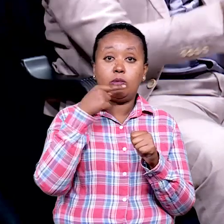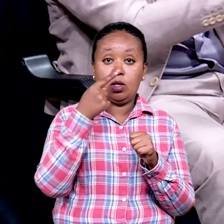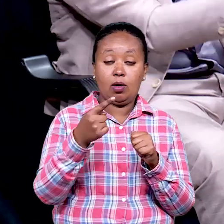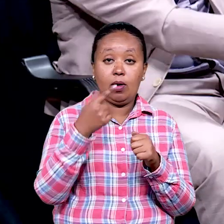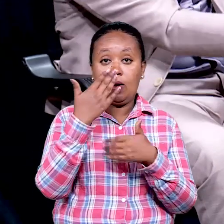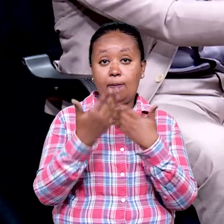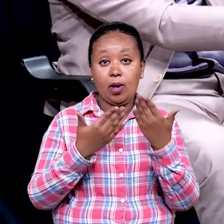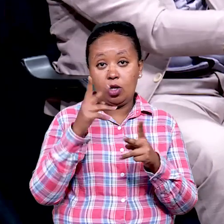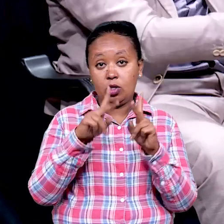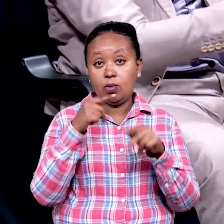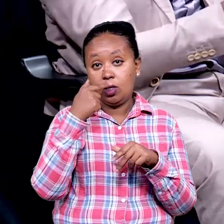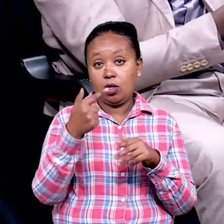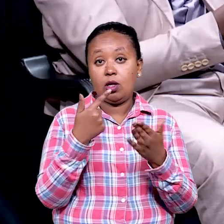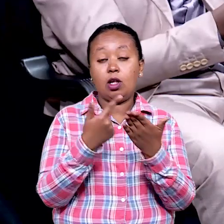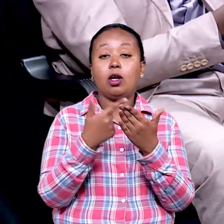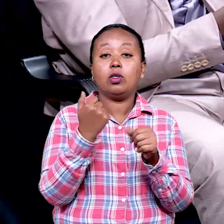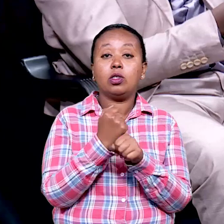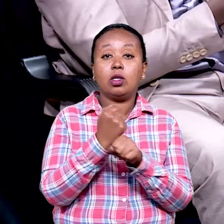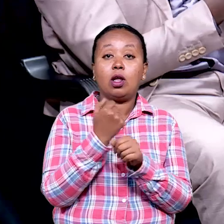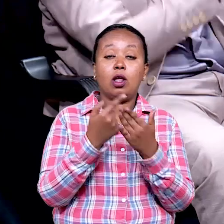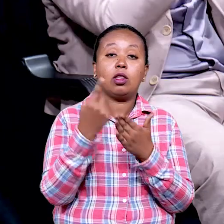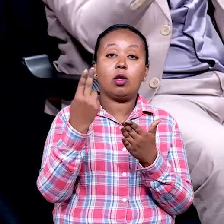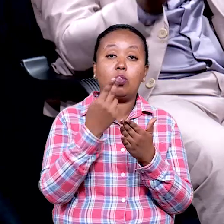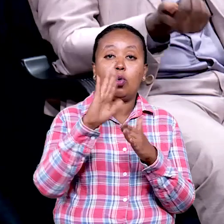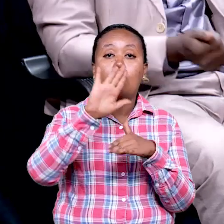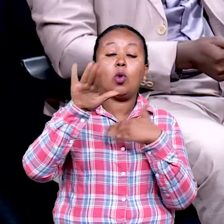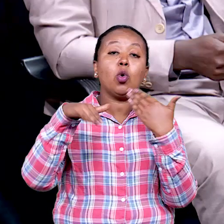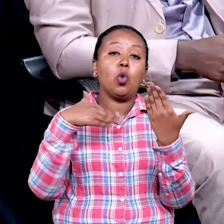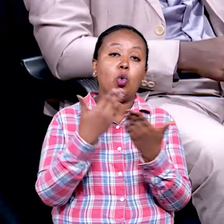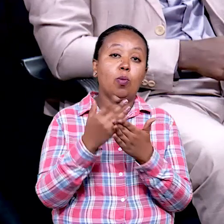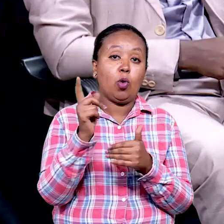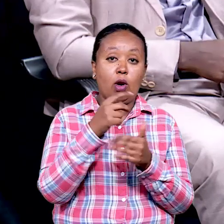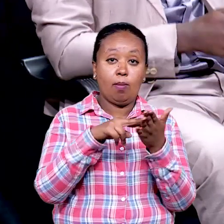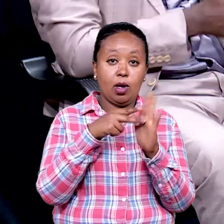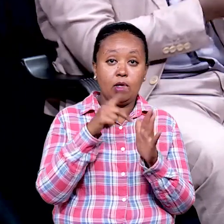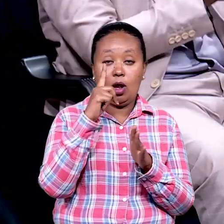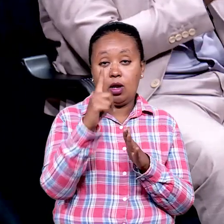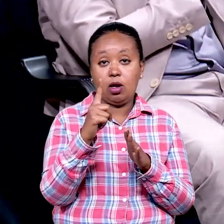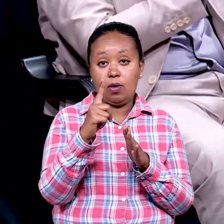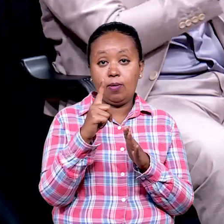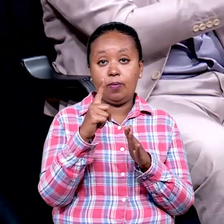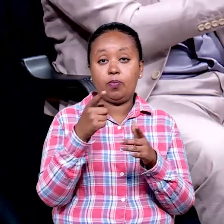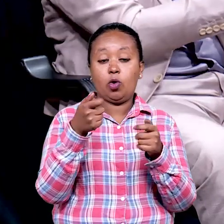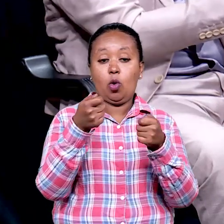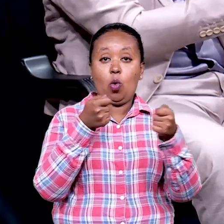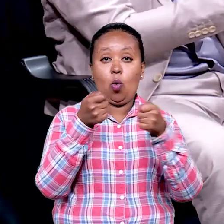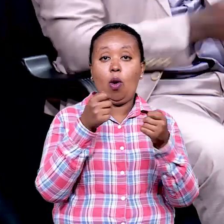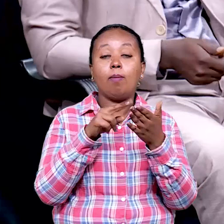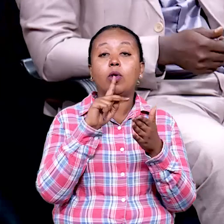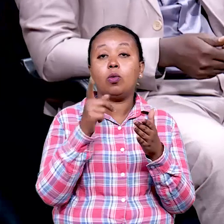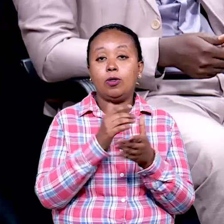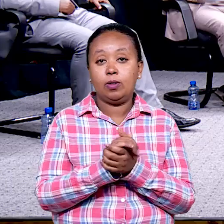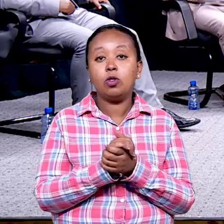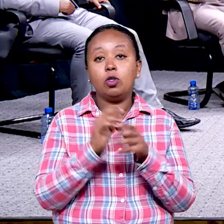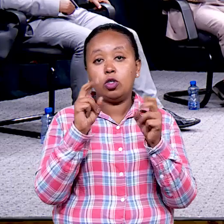ሲል ለሚያገለግለውም ህዝብ ሲል ያንን ሲሰራ ይሄ ጠቀሜታው የሁሉም ይሆናል ማለት ነው። ሶ ይሄ አንደኛው ልጓም